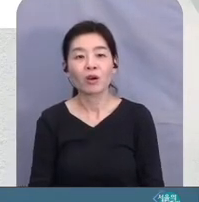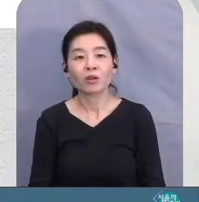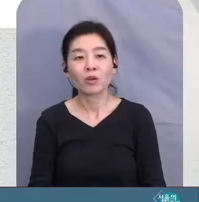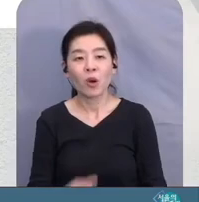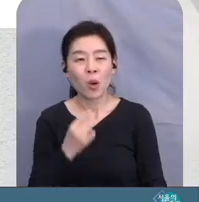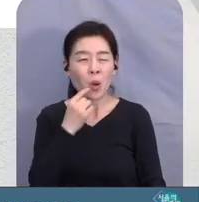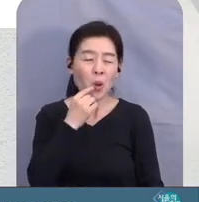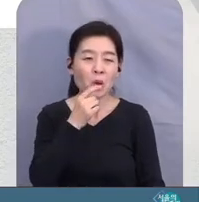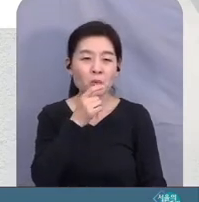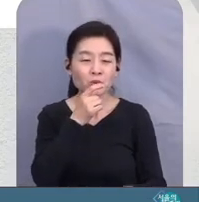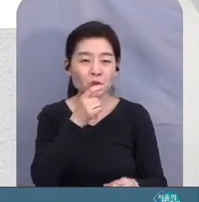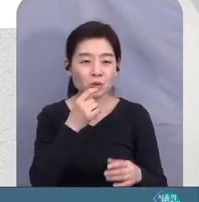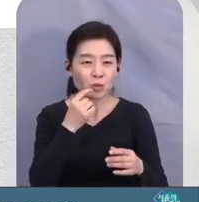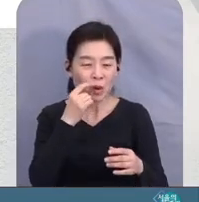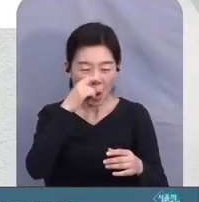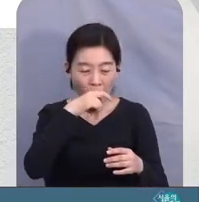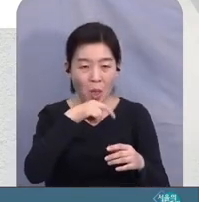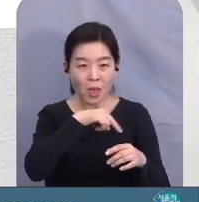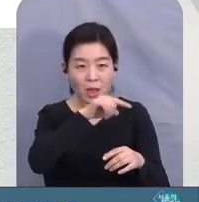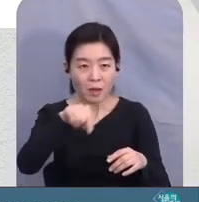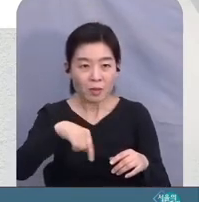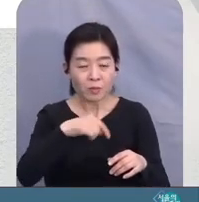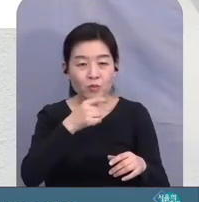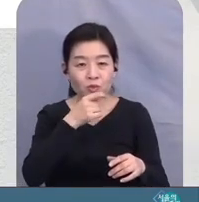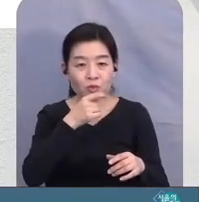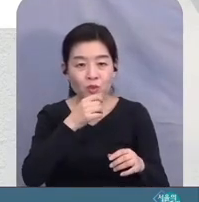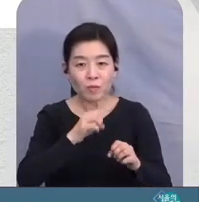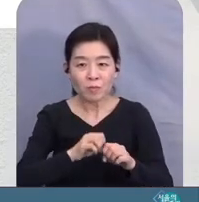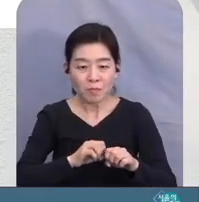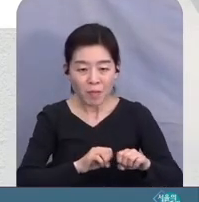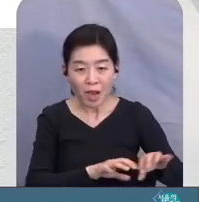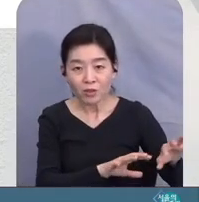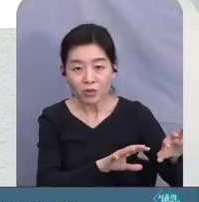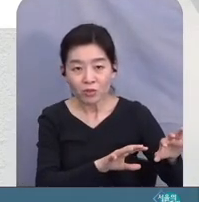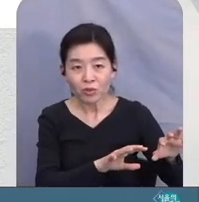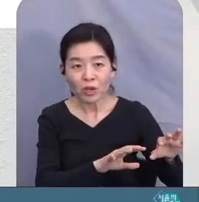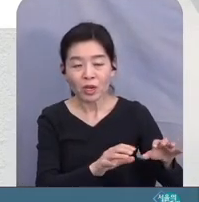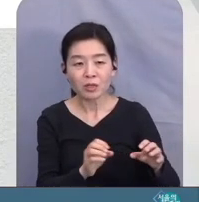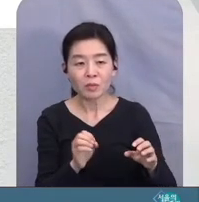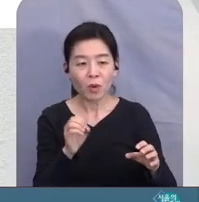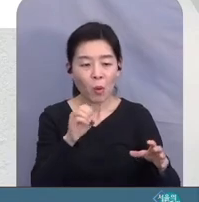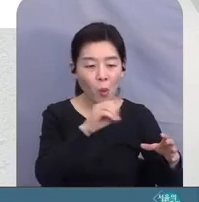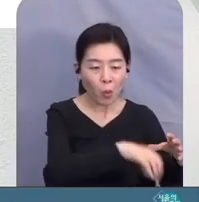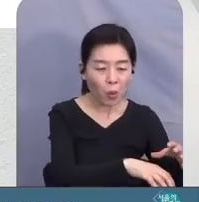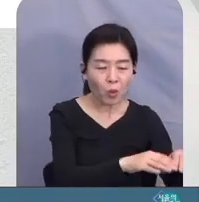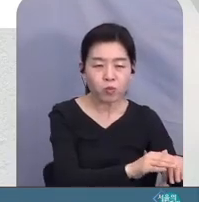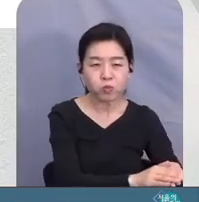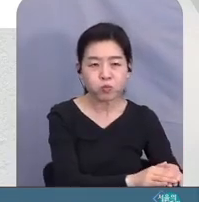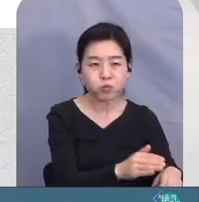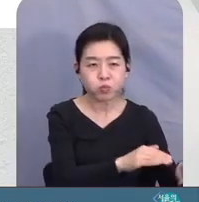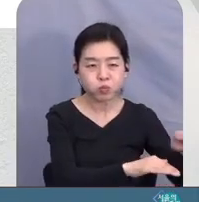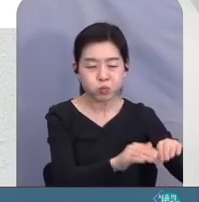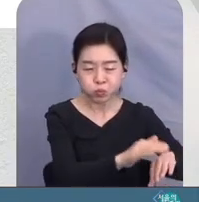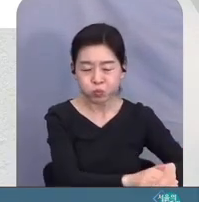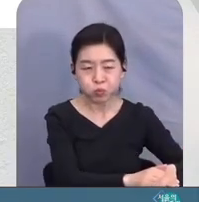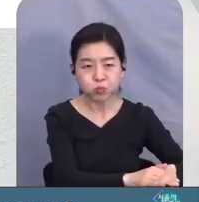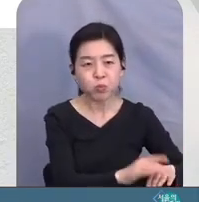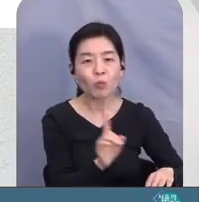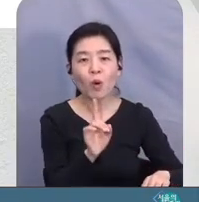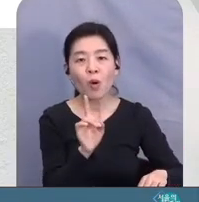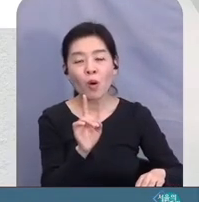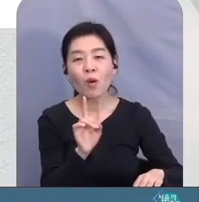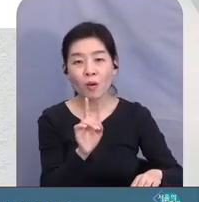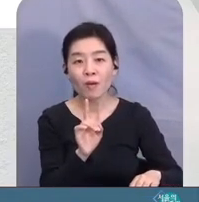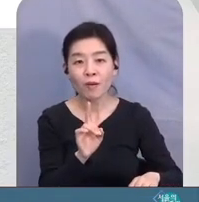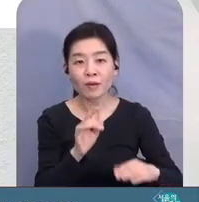오염수를 방류할 것이냐 투기할 것이냐 이 문제가 또 있습니다. 그래서 그 문제까지 다 말씀을